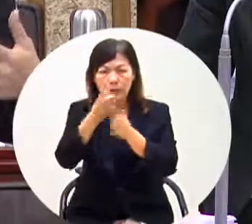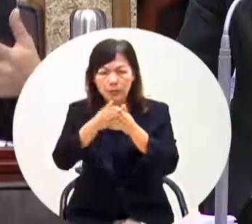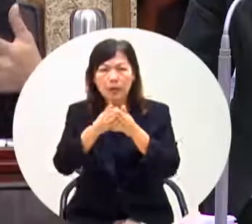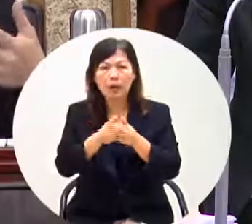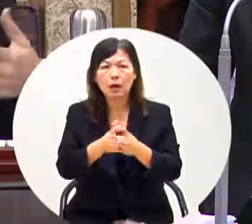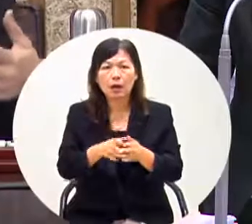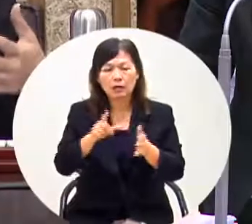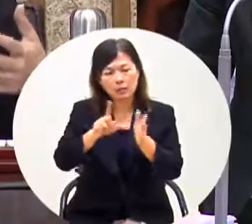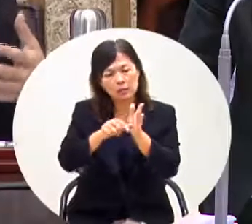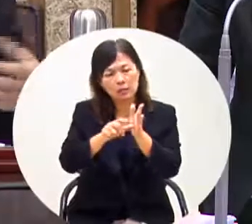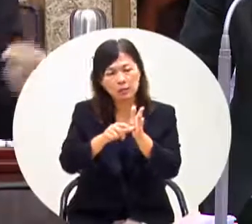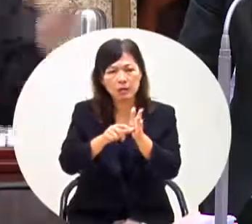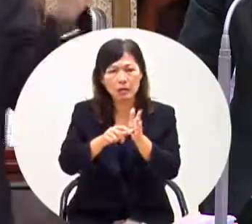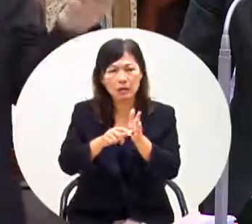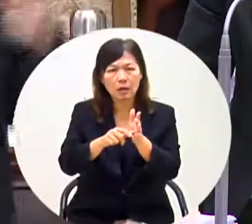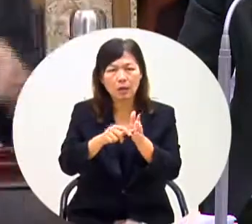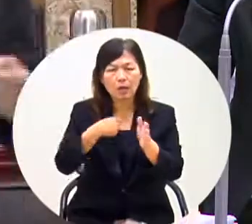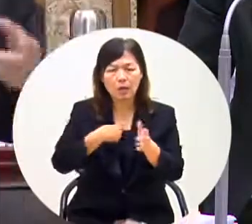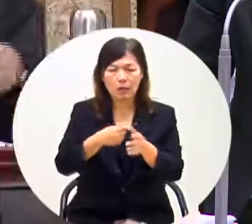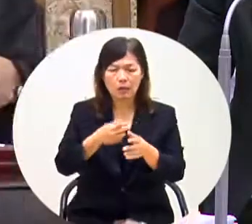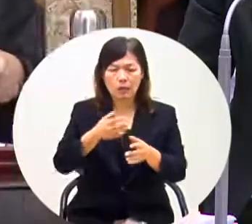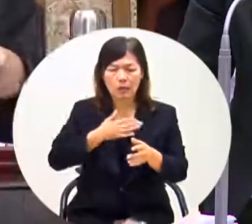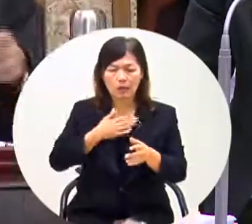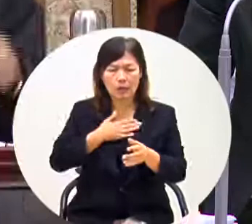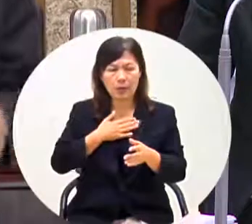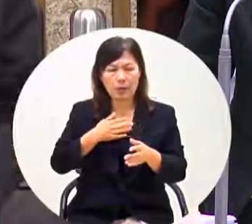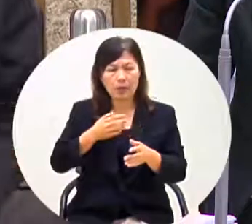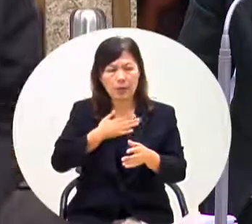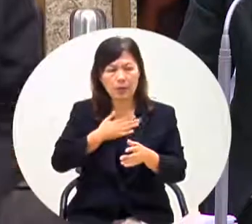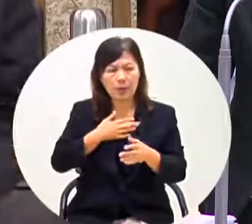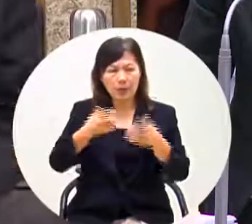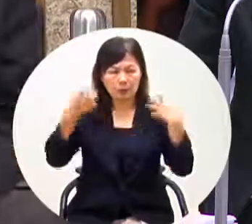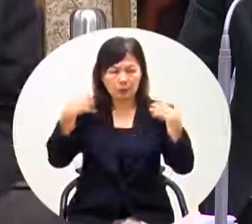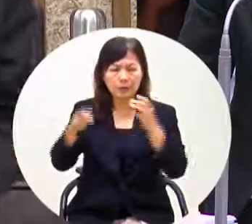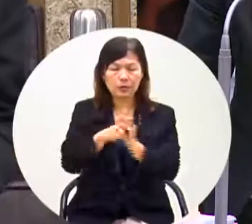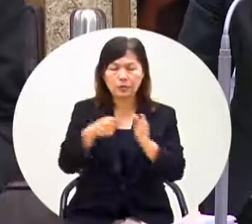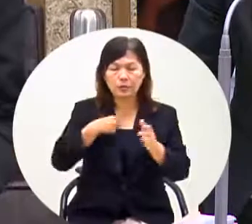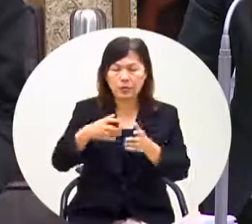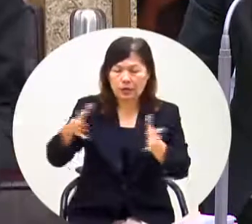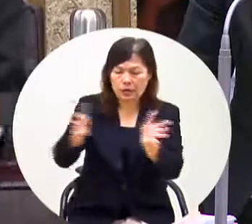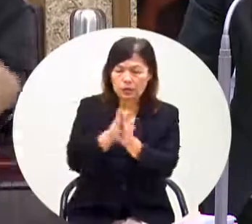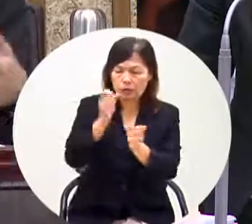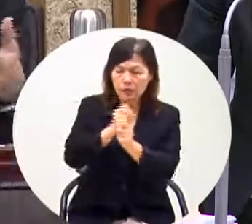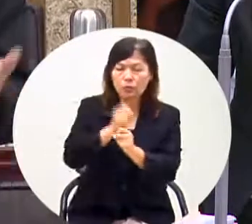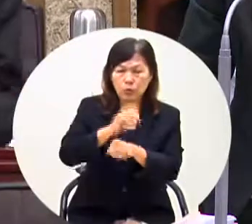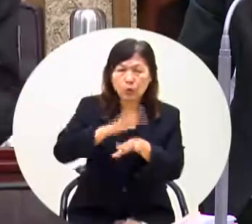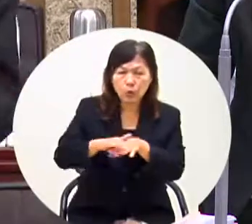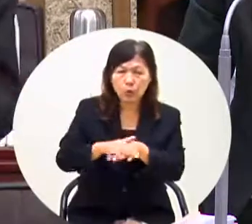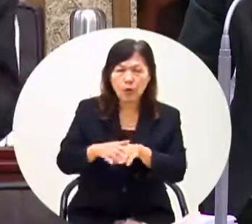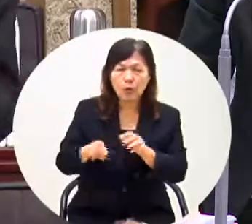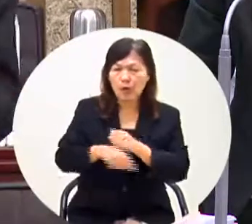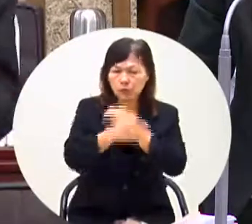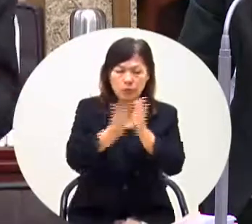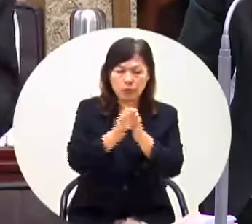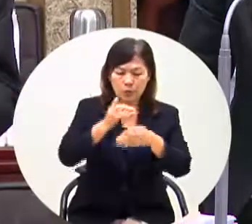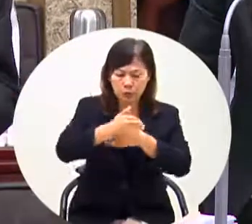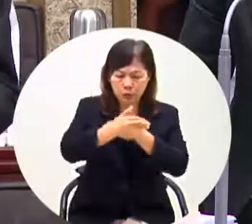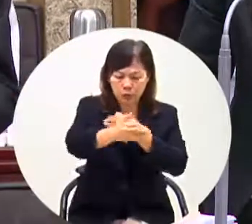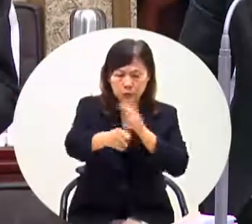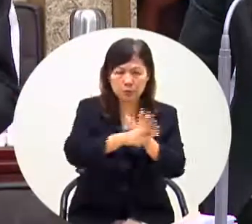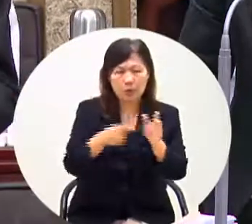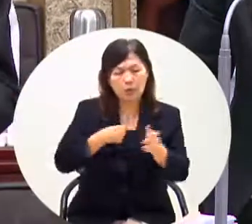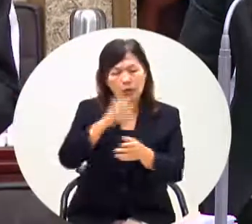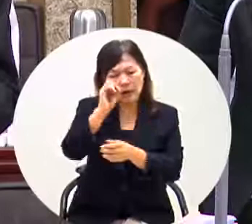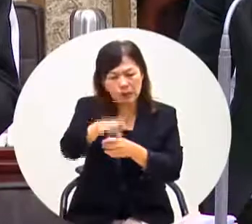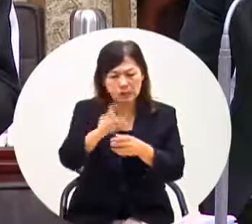的部分，我的部分，我是甲都发局充分合作。但是整个的流程的部分，我无法当我家己讲吼，有一个明确数